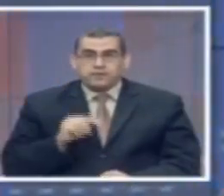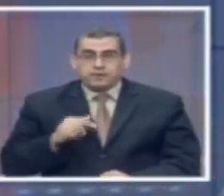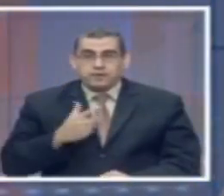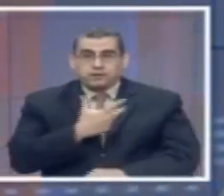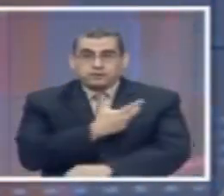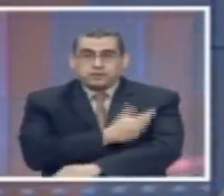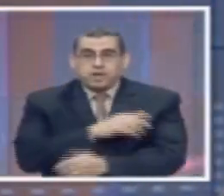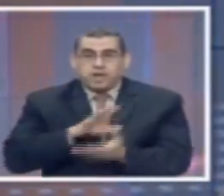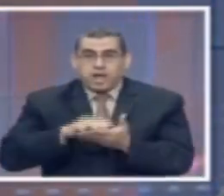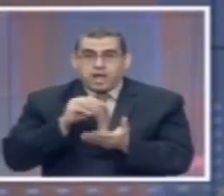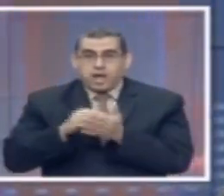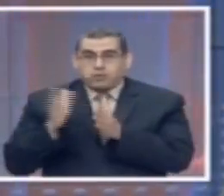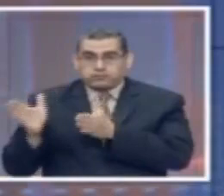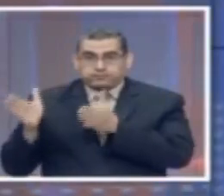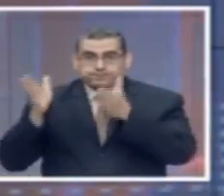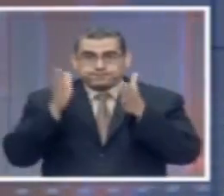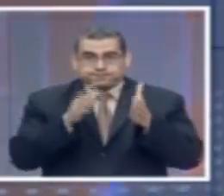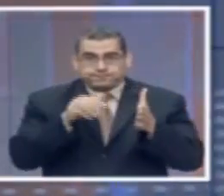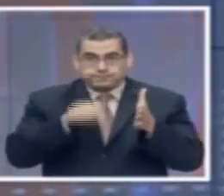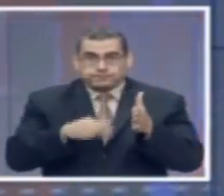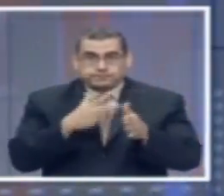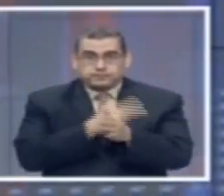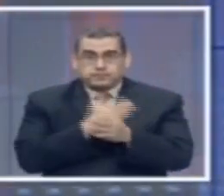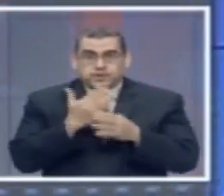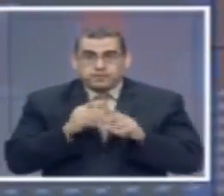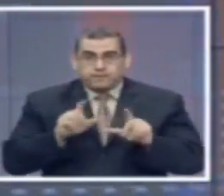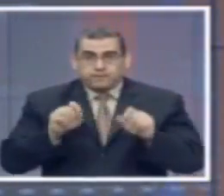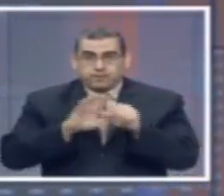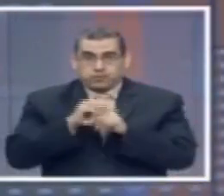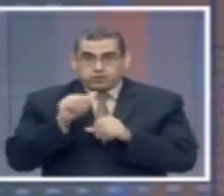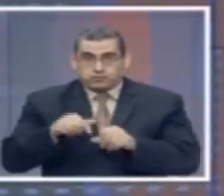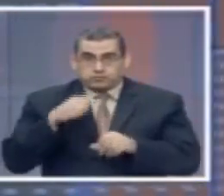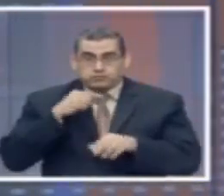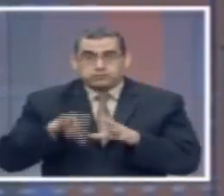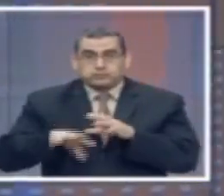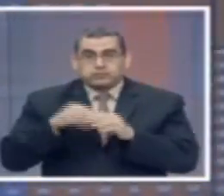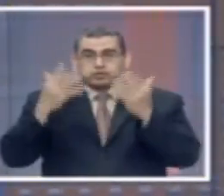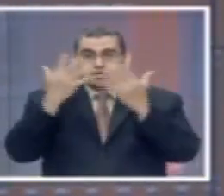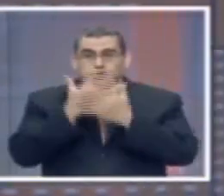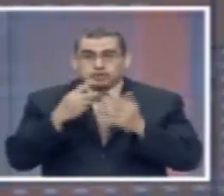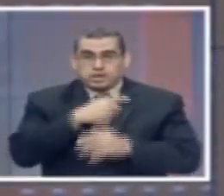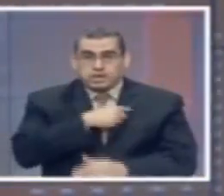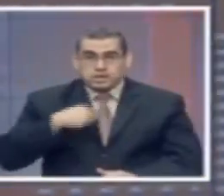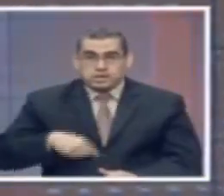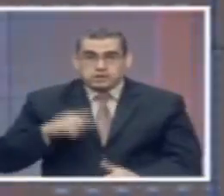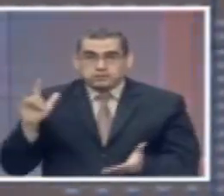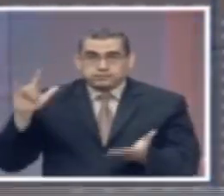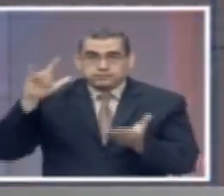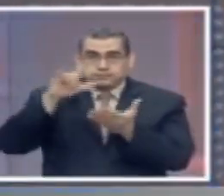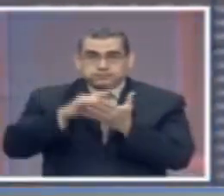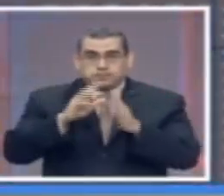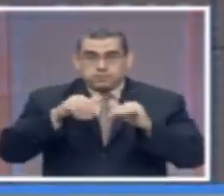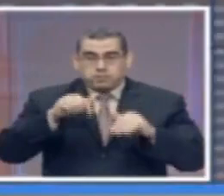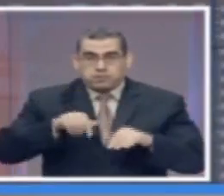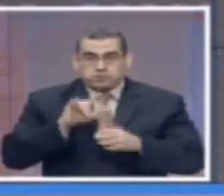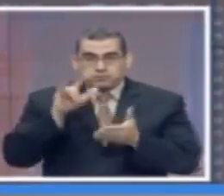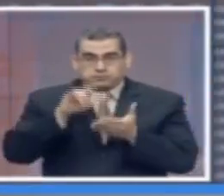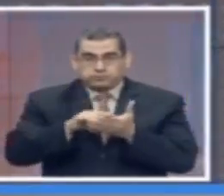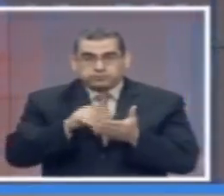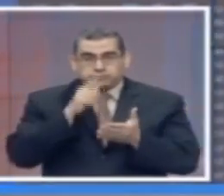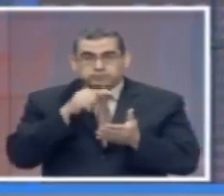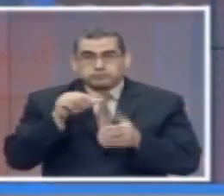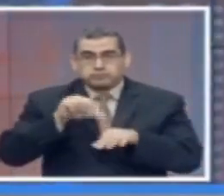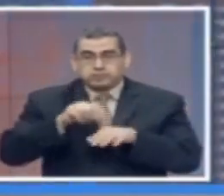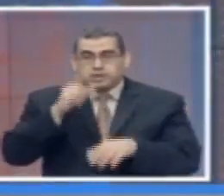كانت الدفعة الأولى لشحنات اللقاح المضاد لفيروس كورونا المستجد من إنتاج شركة الصينية قد وصلت إلى مطار القاهرة الدولي